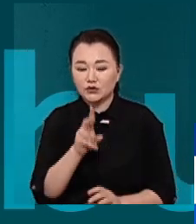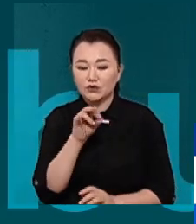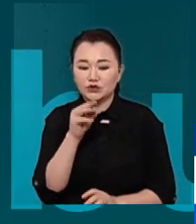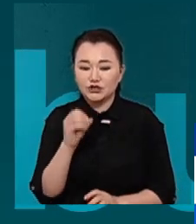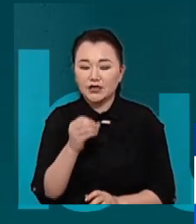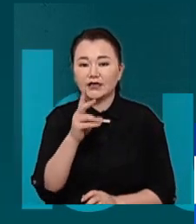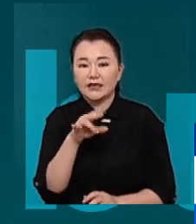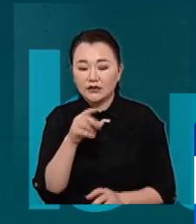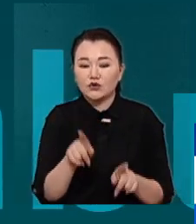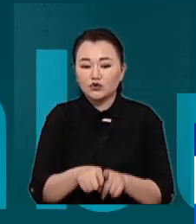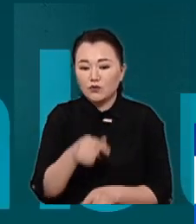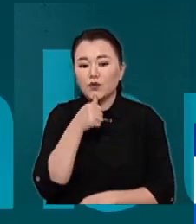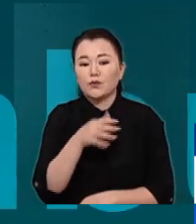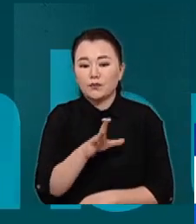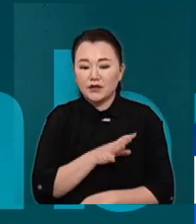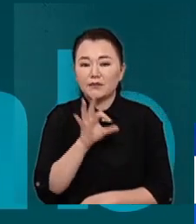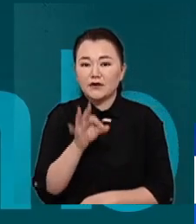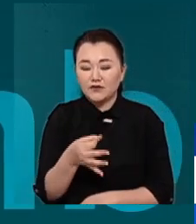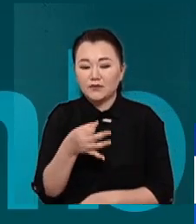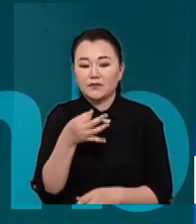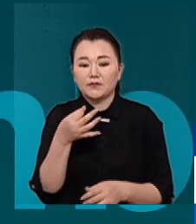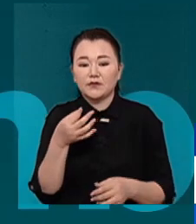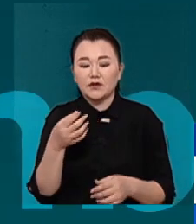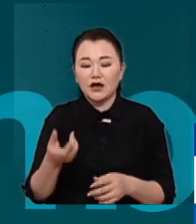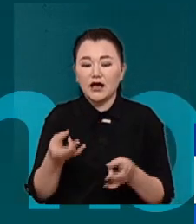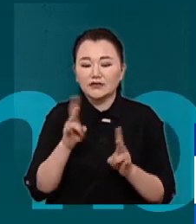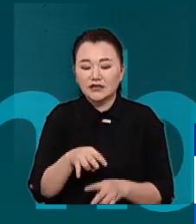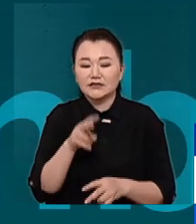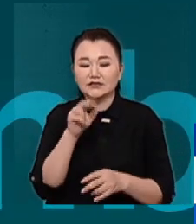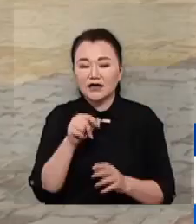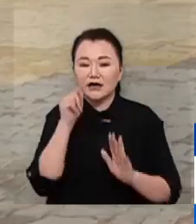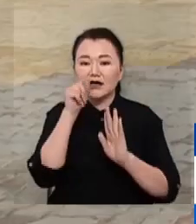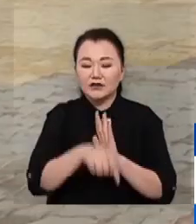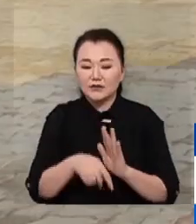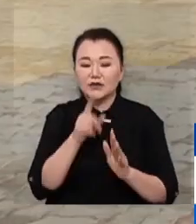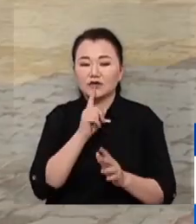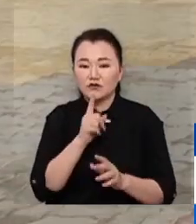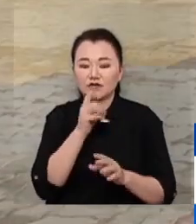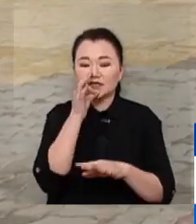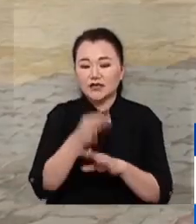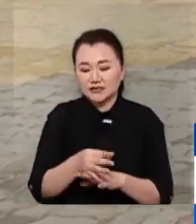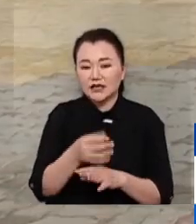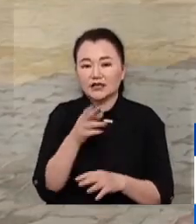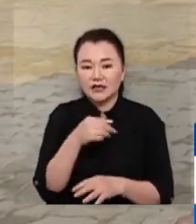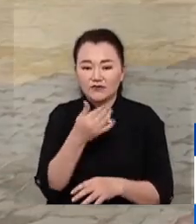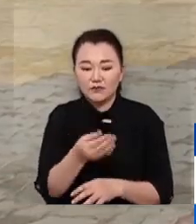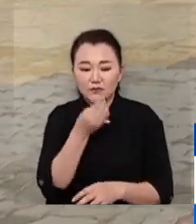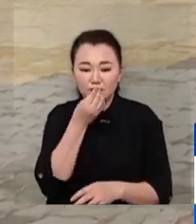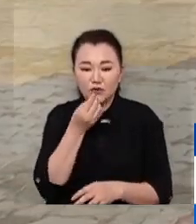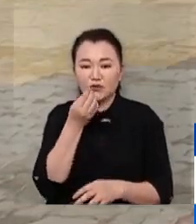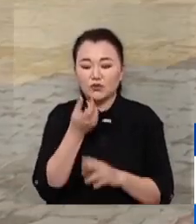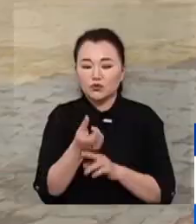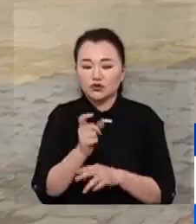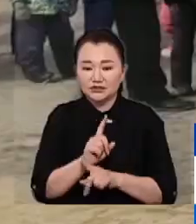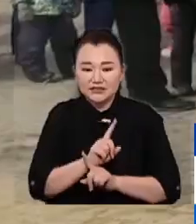Его Никита тоже попробовал. Правда, впечатления, к сожалению, остались за кадром. Но в интервью парень признался, что для него блюдо оказалось